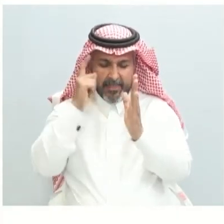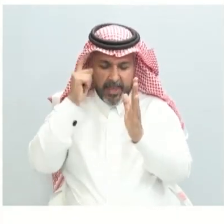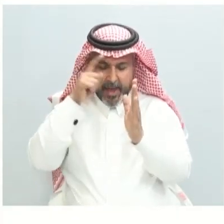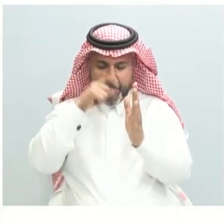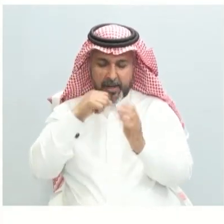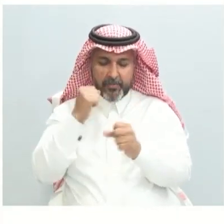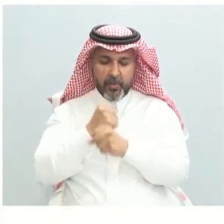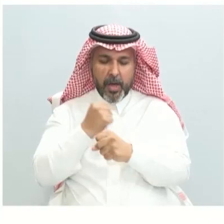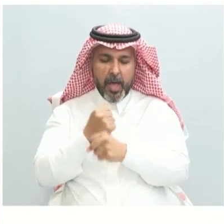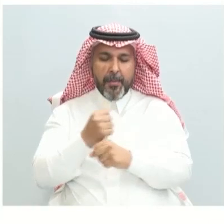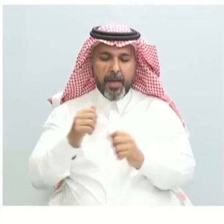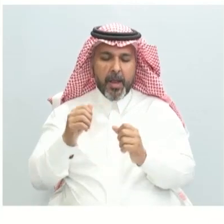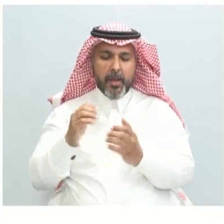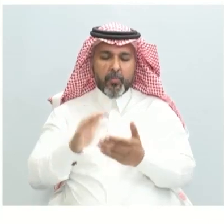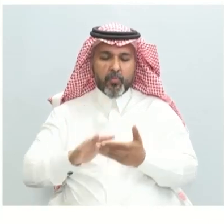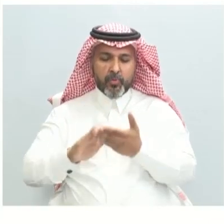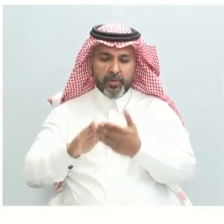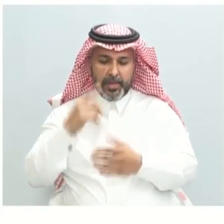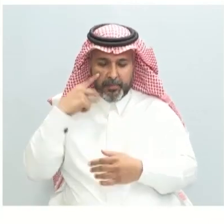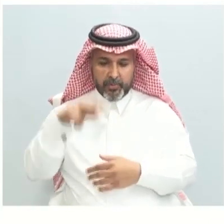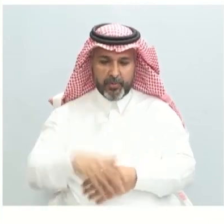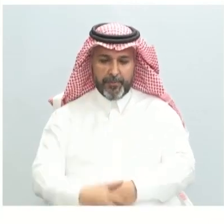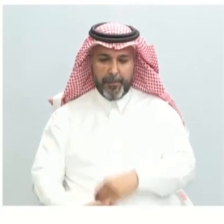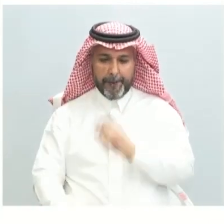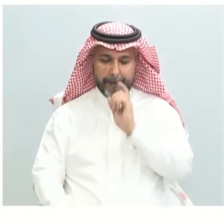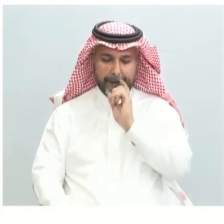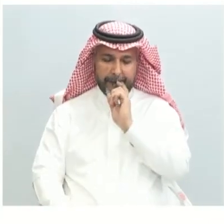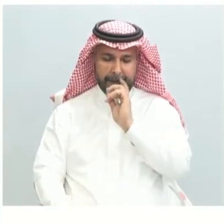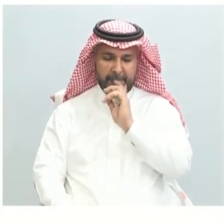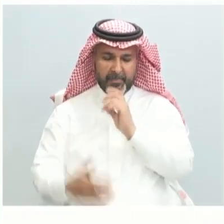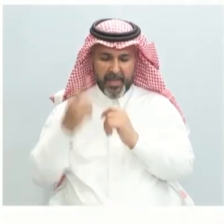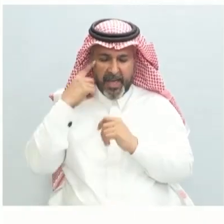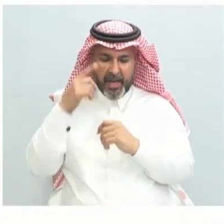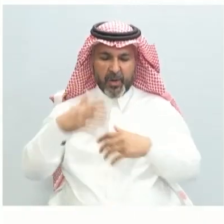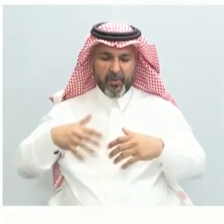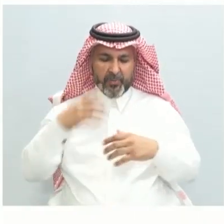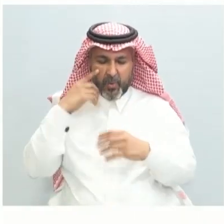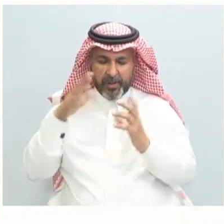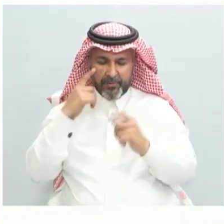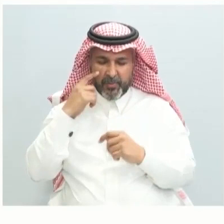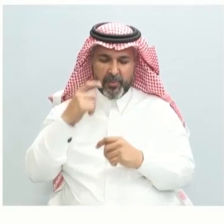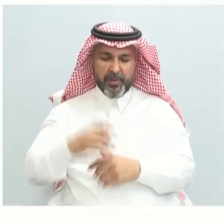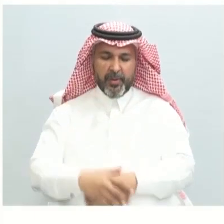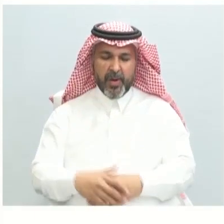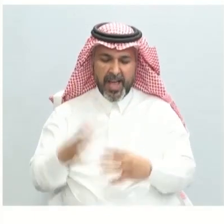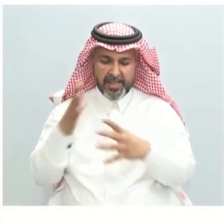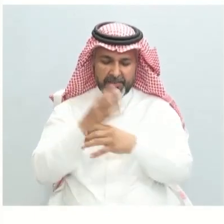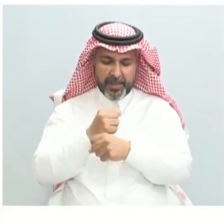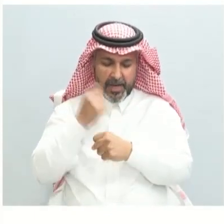والمسؤوليات الوطنيه ويكون باحترام الانظمه ويكون